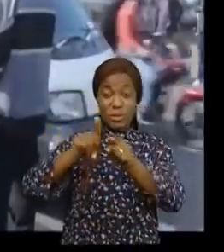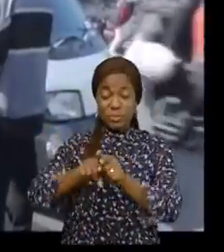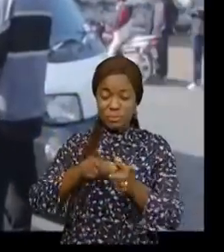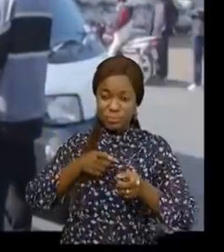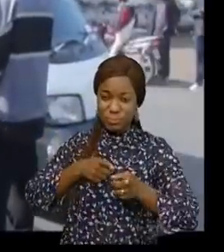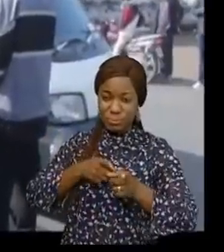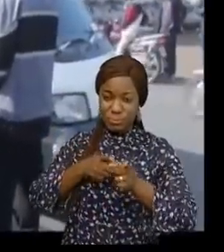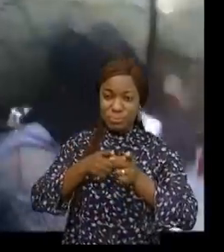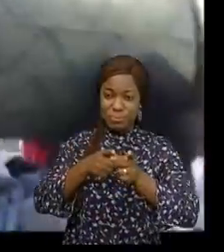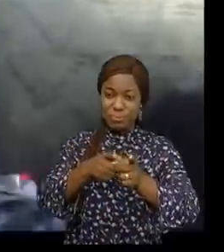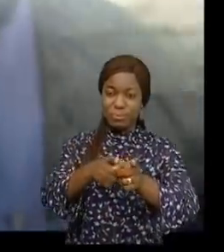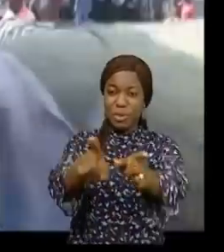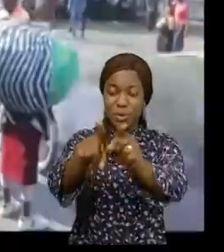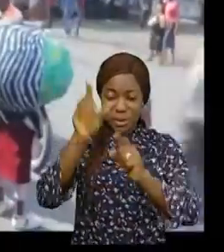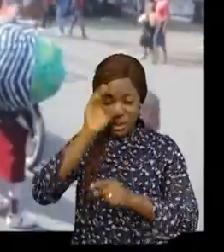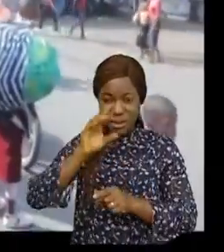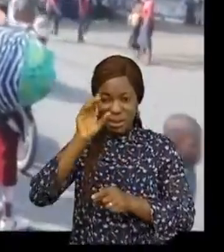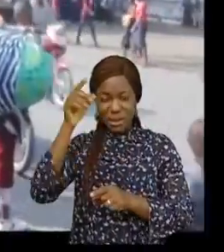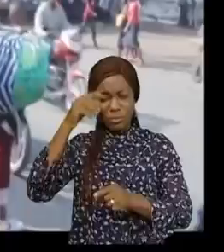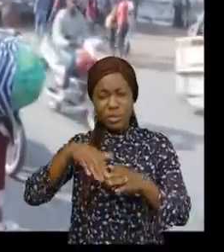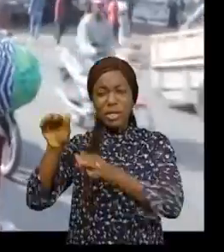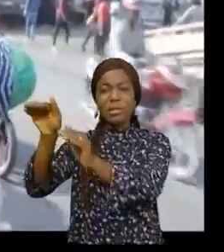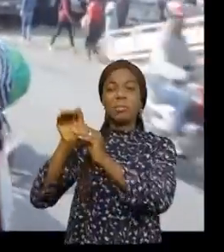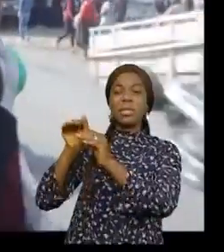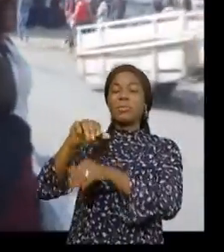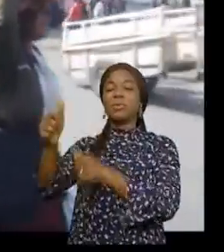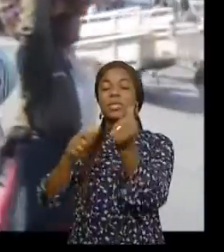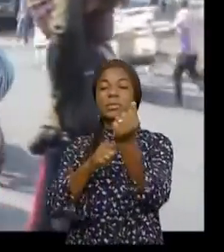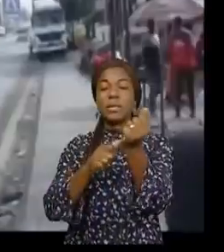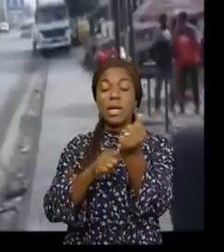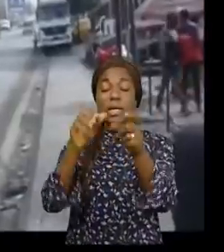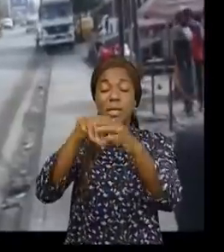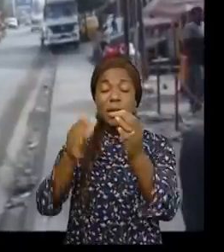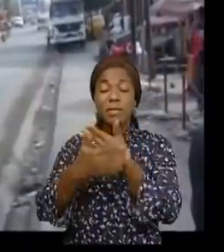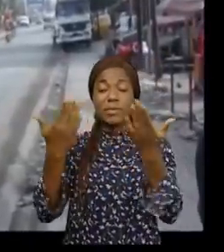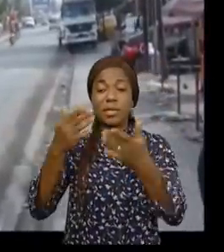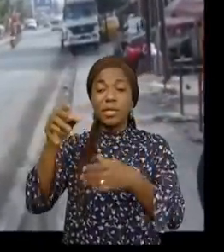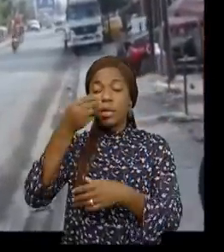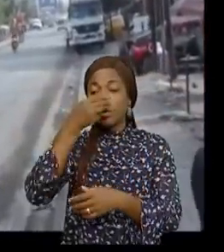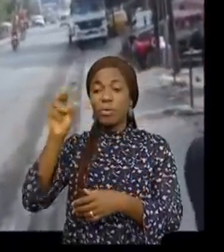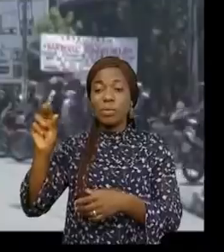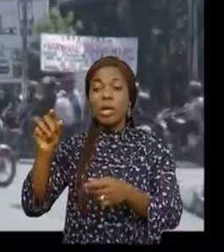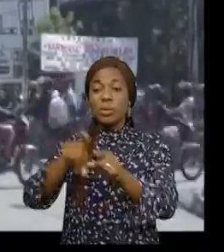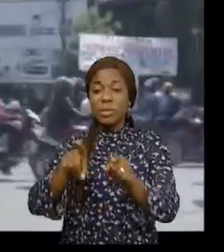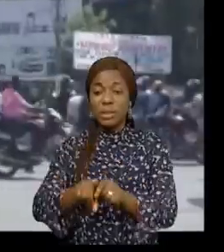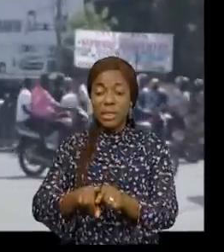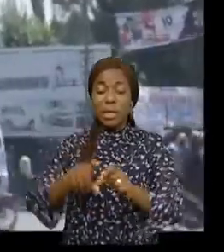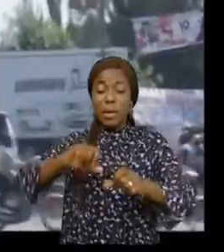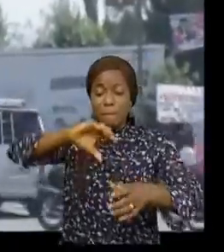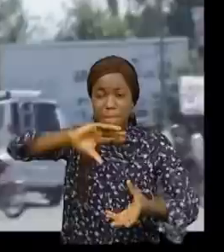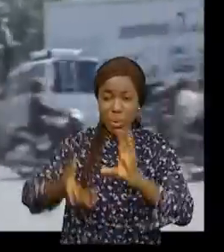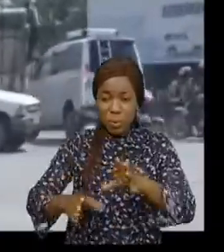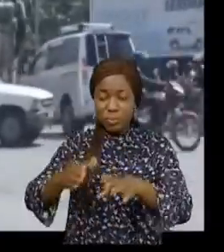embouteillages durant les mouvements de ceux qui cherchaient asile provisoire visible sur la ville de Goma ce jeudi. Les tremblements des terres ont également